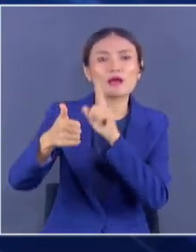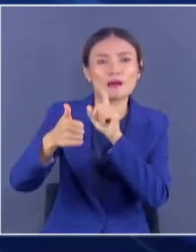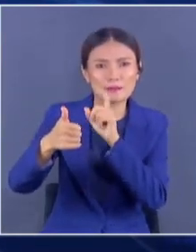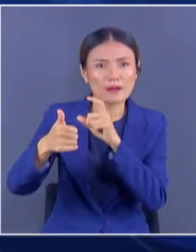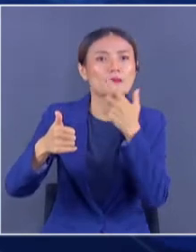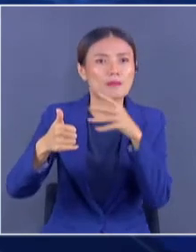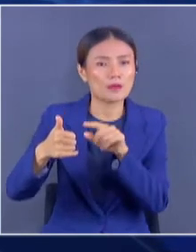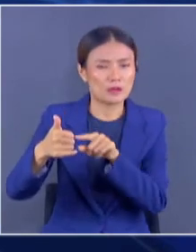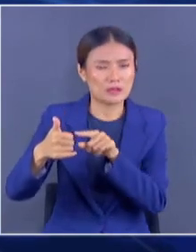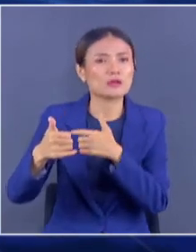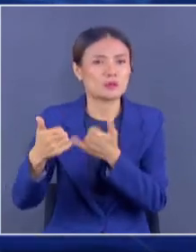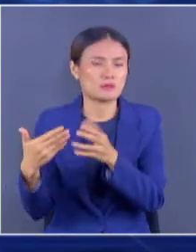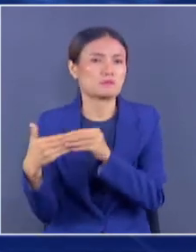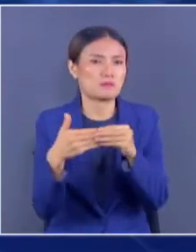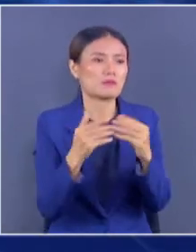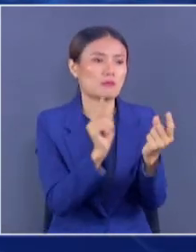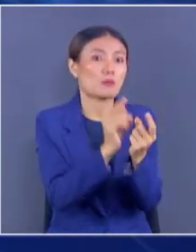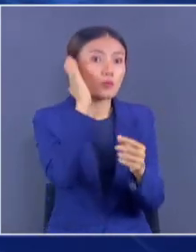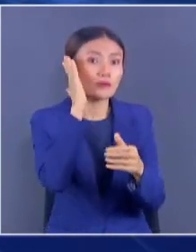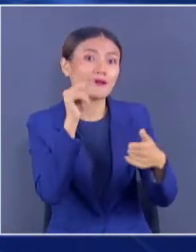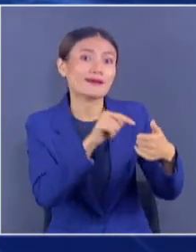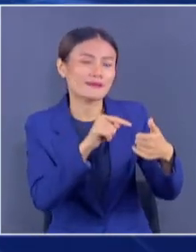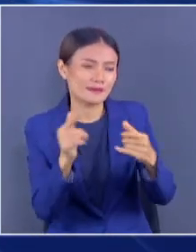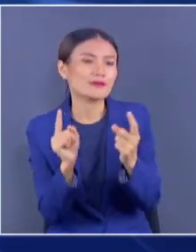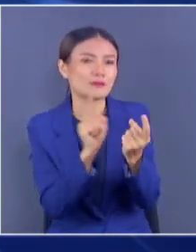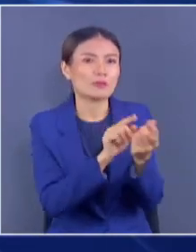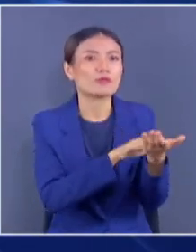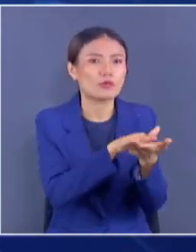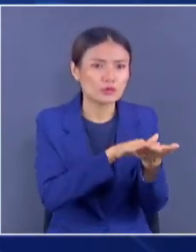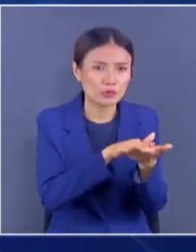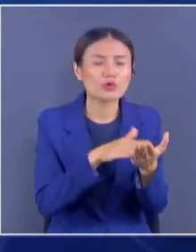นำตัวไปขอโทษกับผู้เสียหายและส่งดำเนินคดีที่สภ.ป่าไร่ครับ